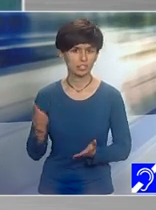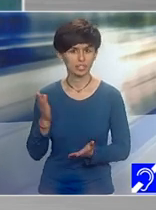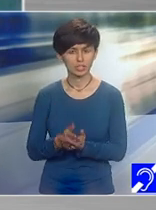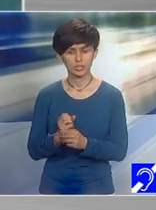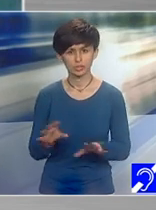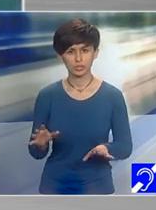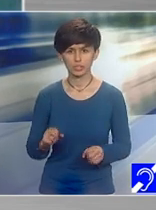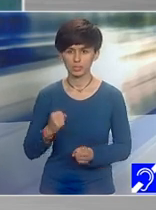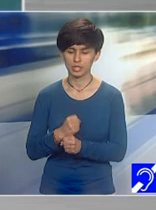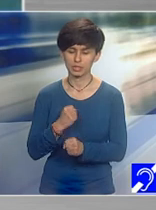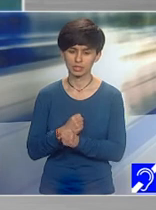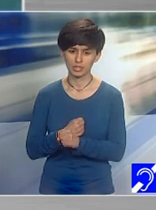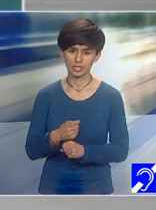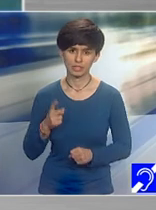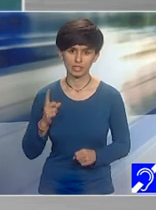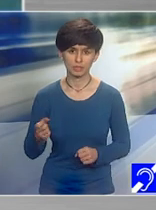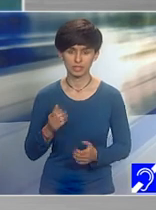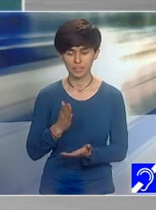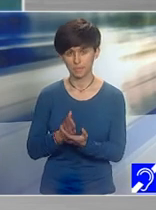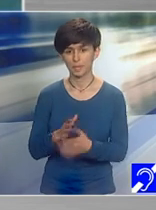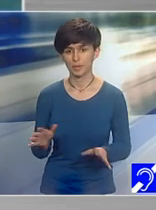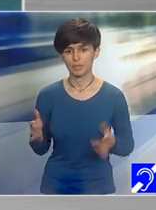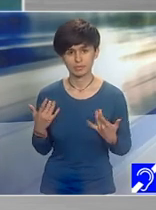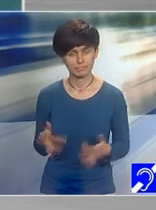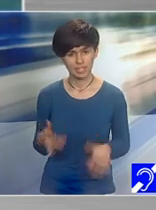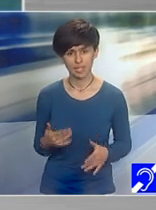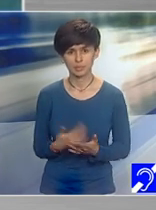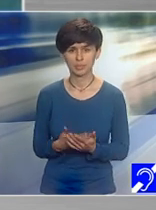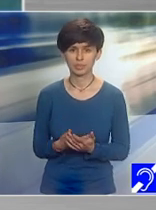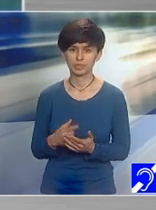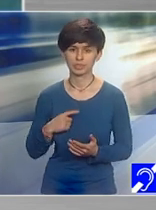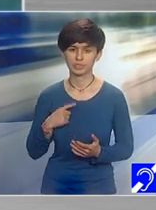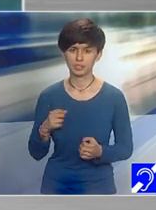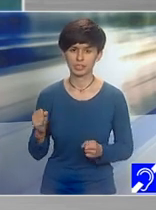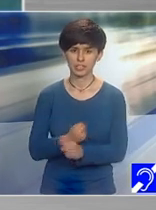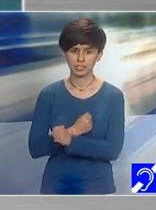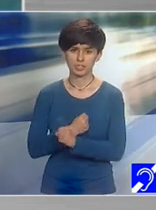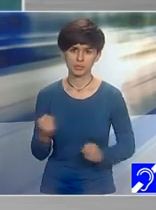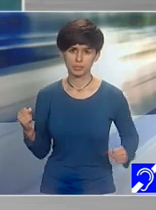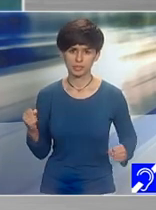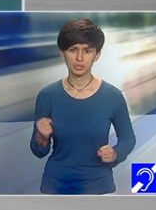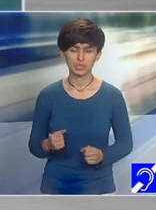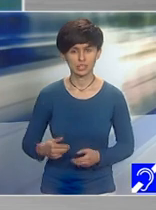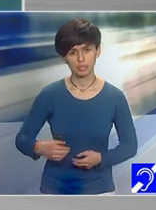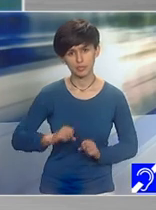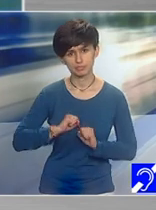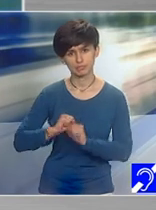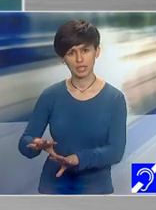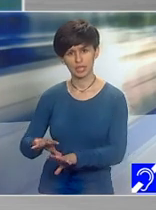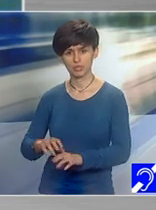groapă, dar va trebui să terminăm cât mai repede, fiindcă ajungem în imposibilitatea de a mai arunca deșeurile și